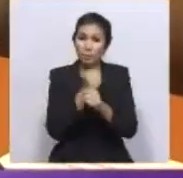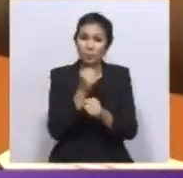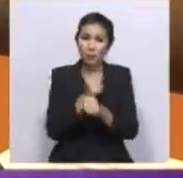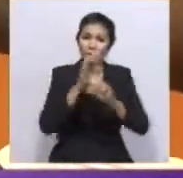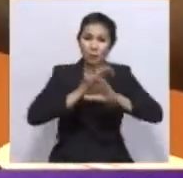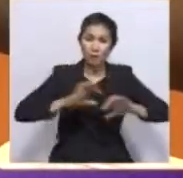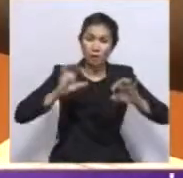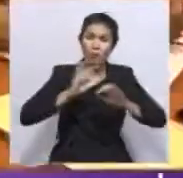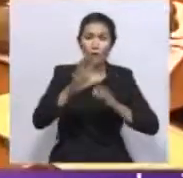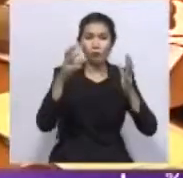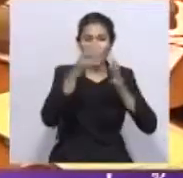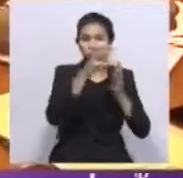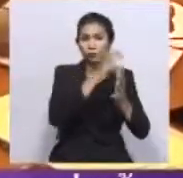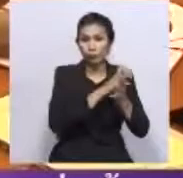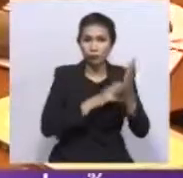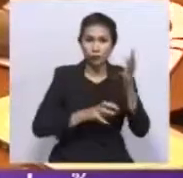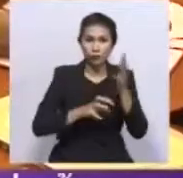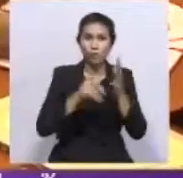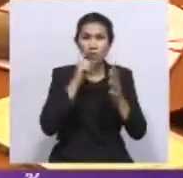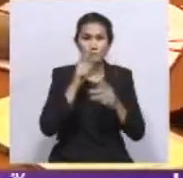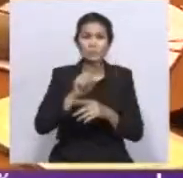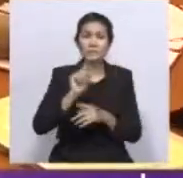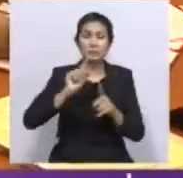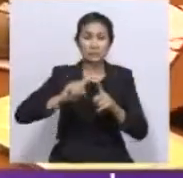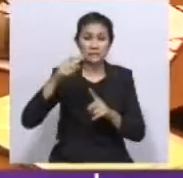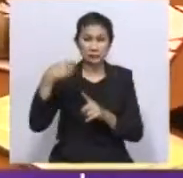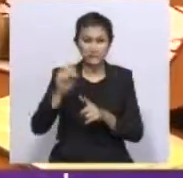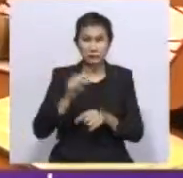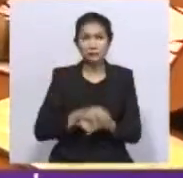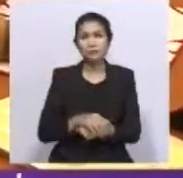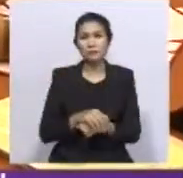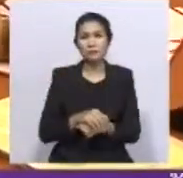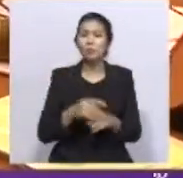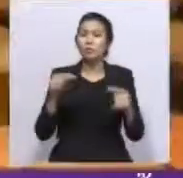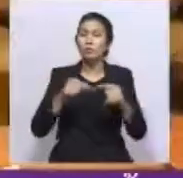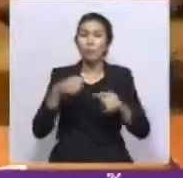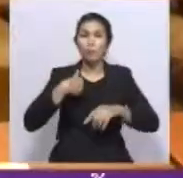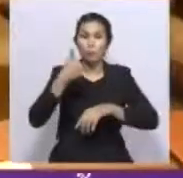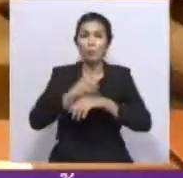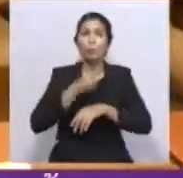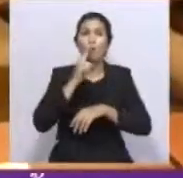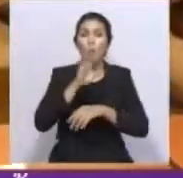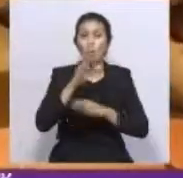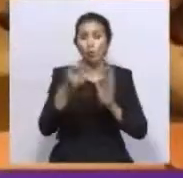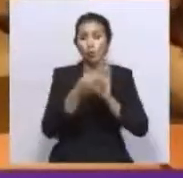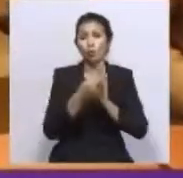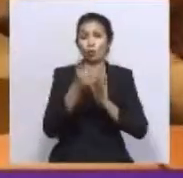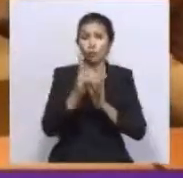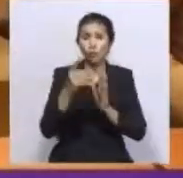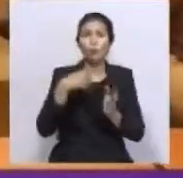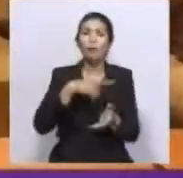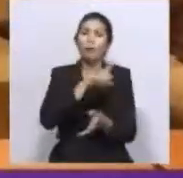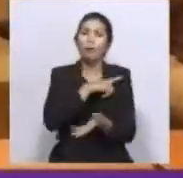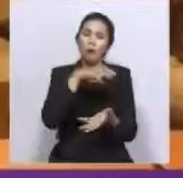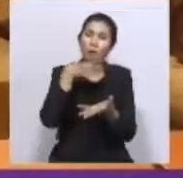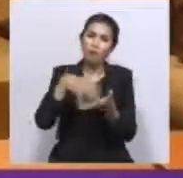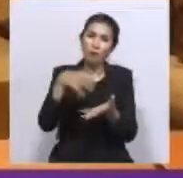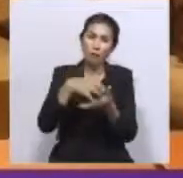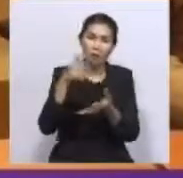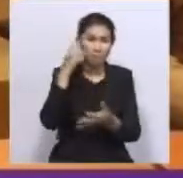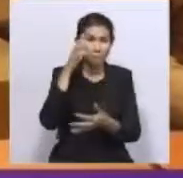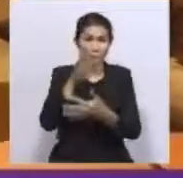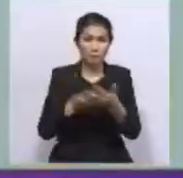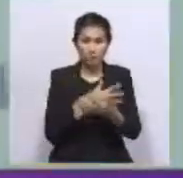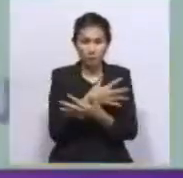ในส่วนภูมิภาคเขตตรวจราชการที่10โดยนายวัฒนาพุทธิชาติผู้ว่าราชการจังหวัดอุดรธานีกล่าวรายงานถึงยุทธศาสตร์